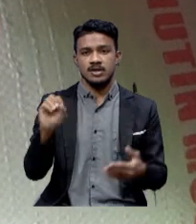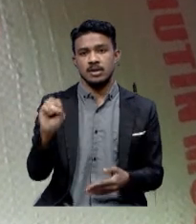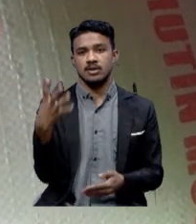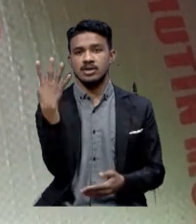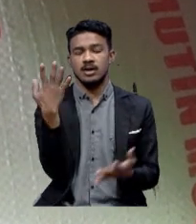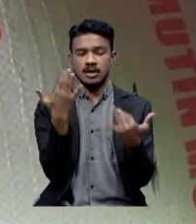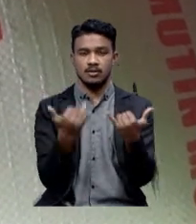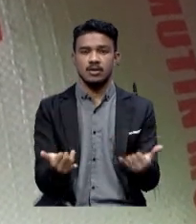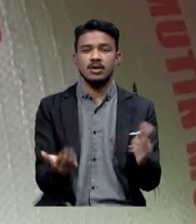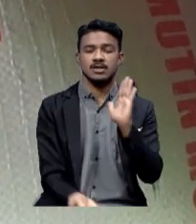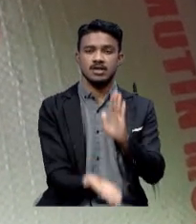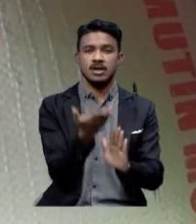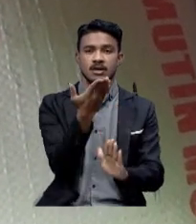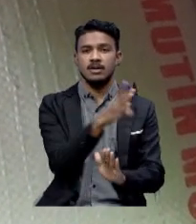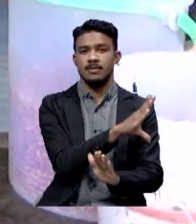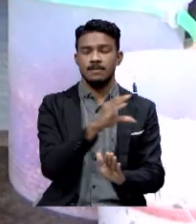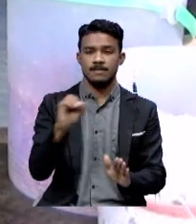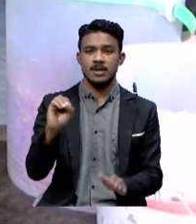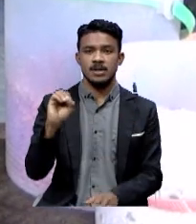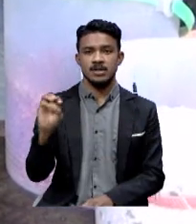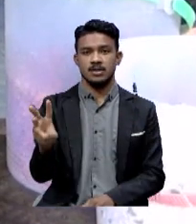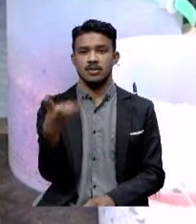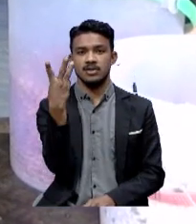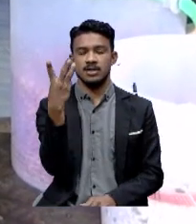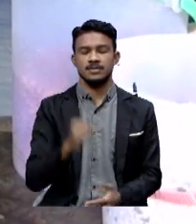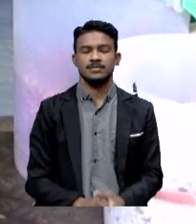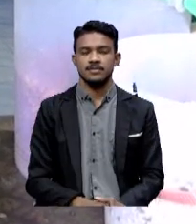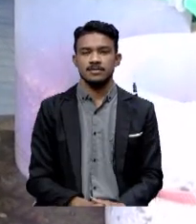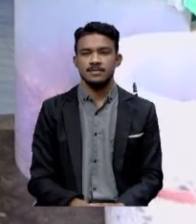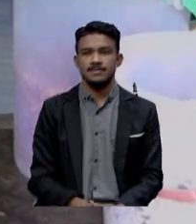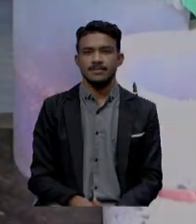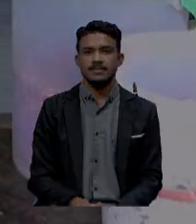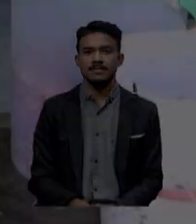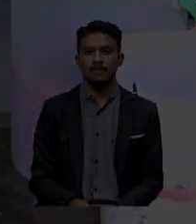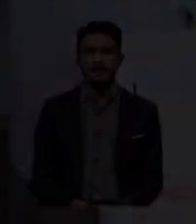agora sa eba dolar Amerikano sa nolo resing neng. Ekipa Kobertura, GMN.